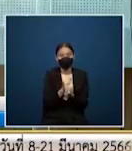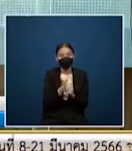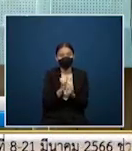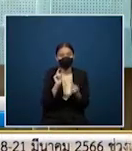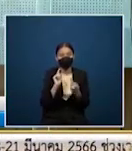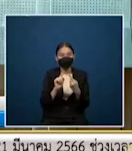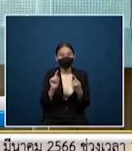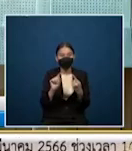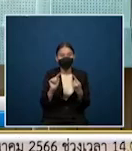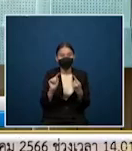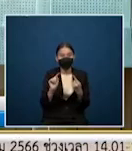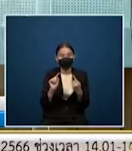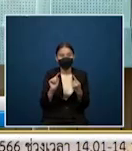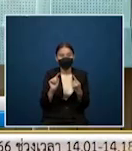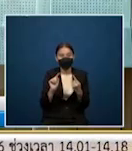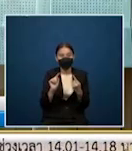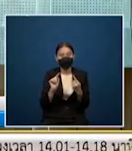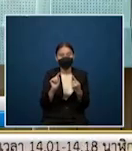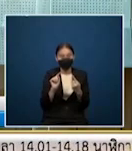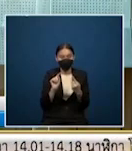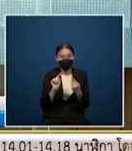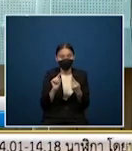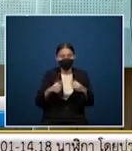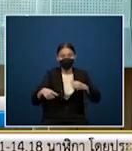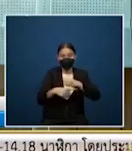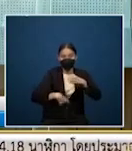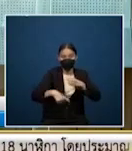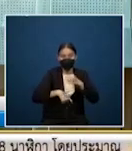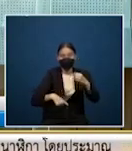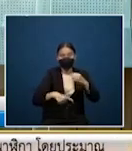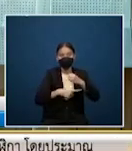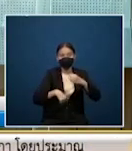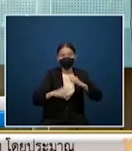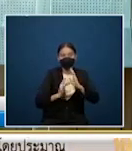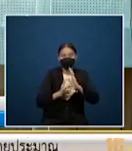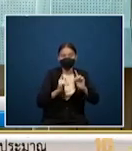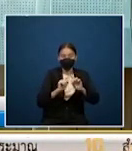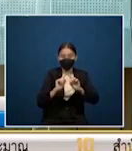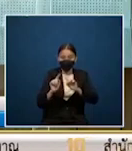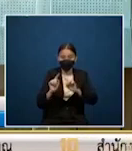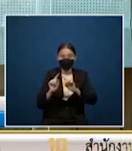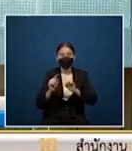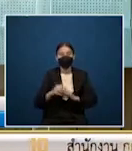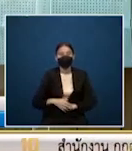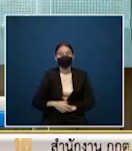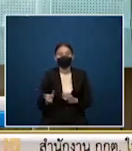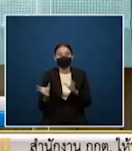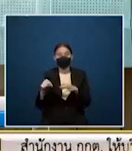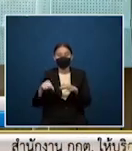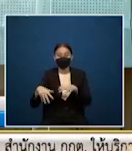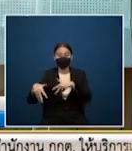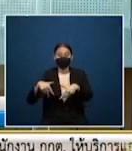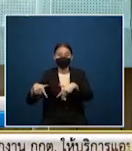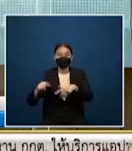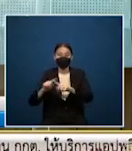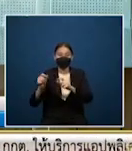รัฐธรรมนูญหรือไม่นะครับซึ่งถ้าส่งไปก็เป็นเรื่องของคณะรัฐมนตรีที่จะเป็นผู้พิจารณา